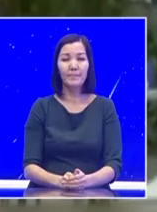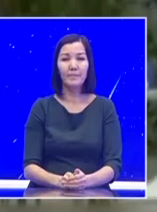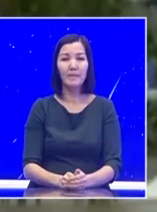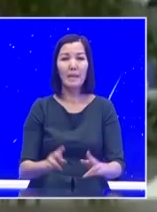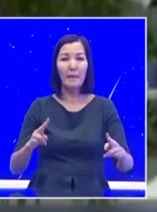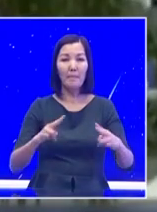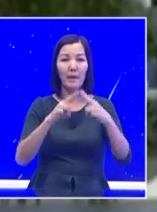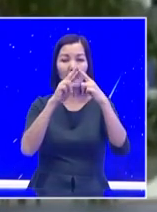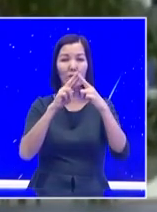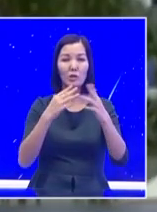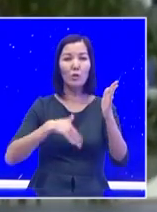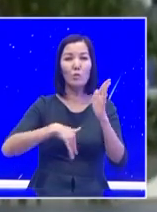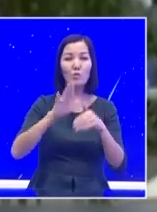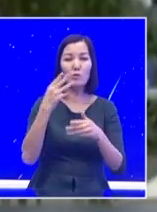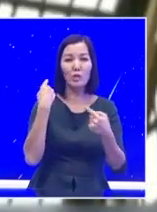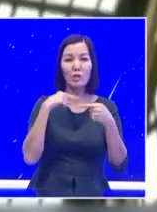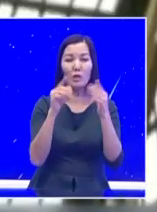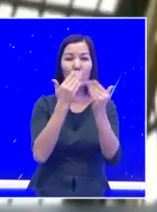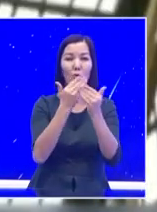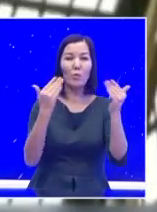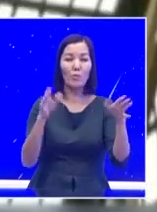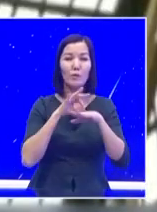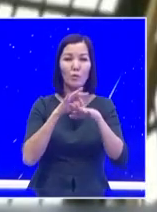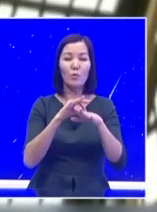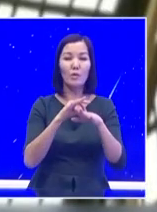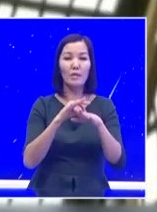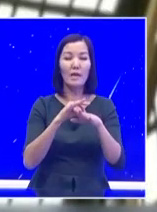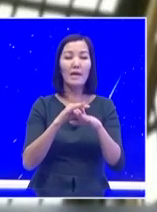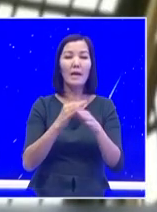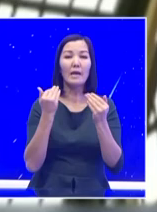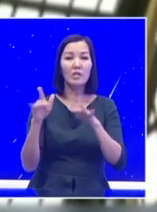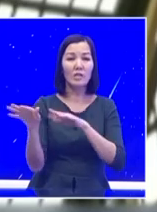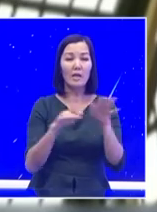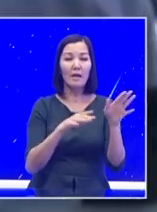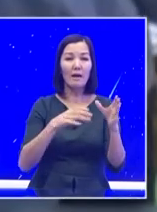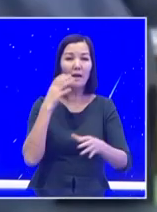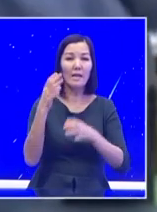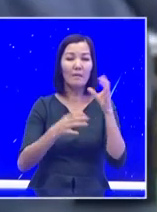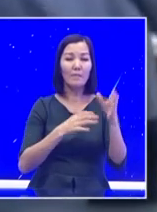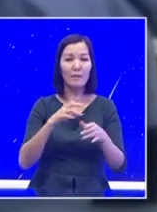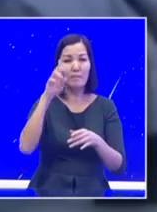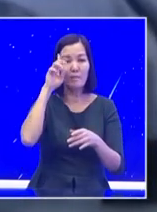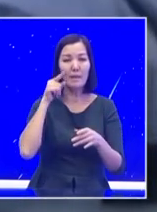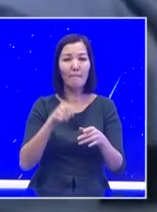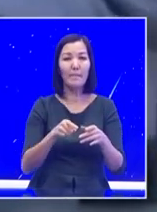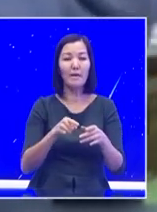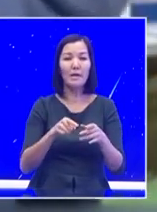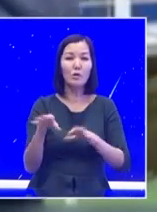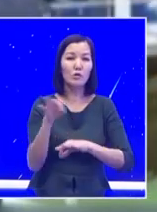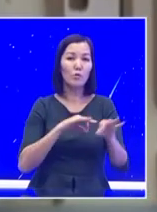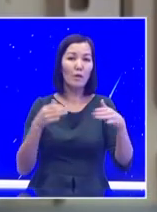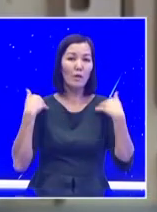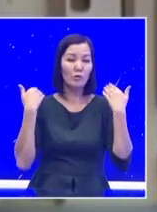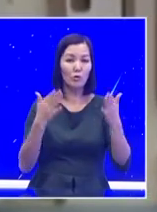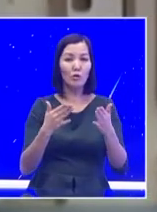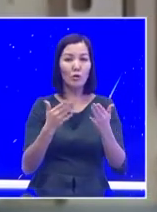Парижде озық экологиялық технологиялар көрмесі өтті. Форум Change Now деп аталған шараға әлемнің түрлі елдерінен мыңға жуық стартап жобалары